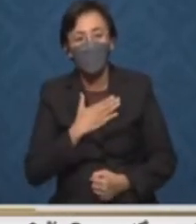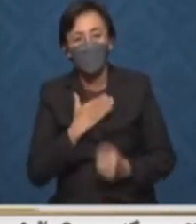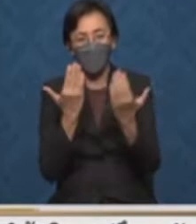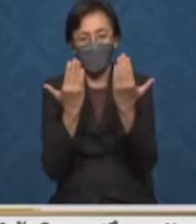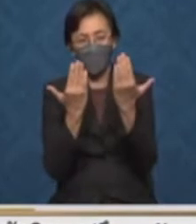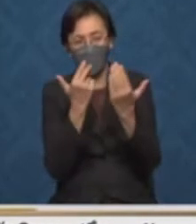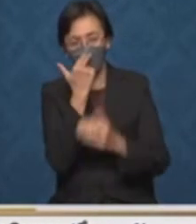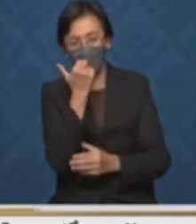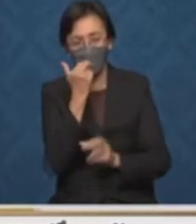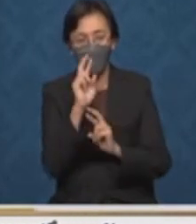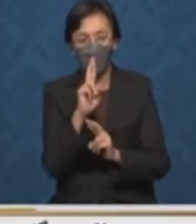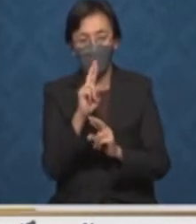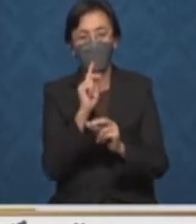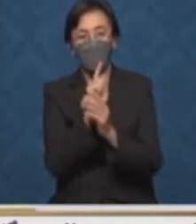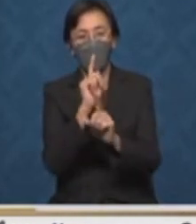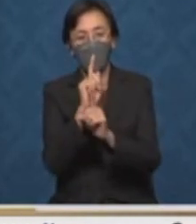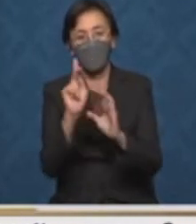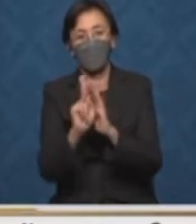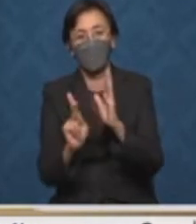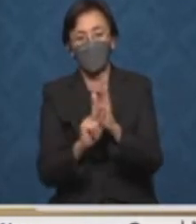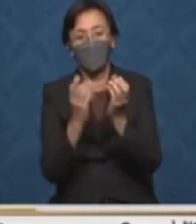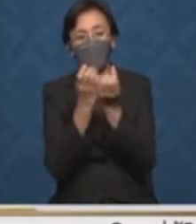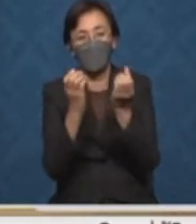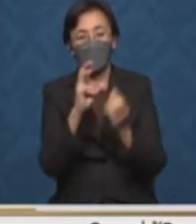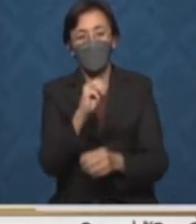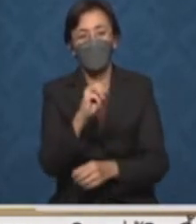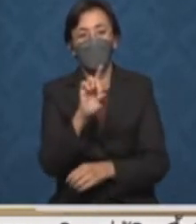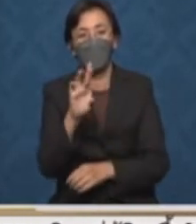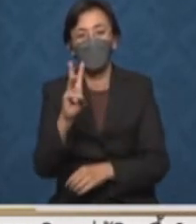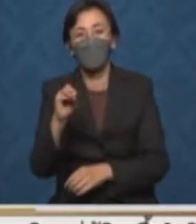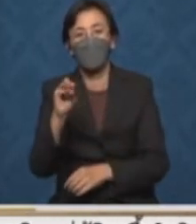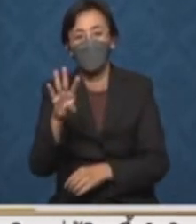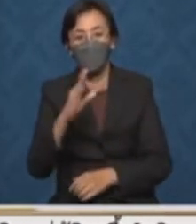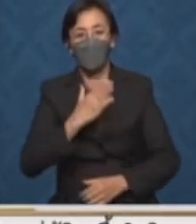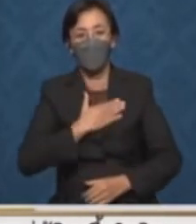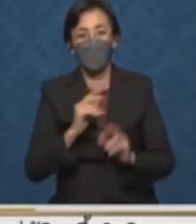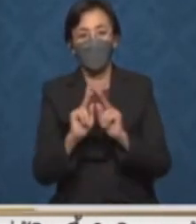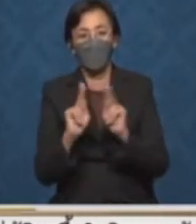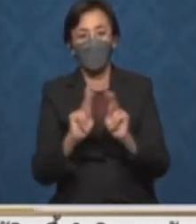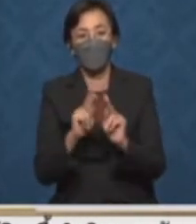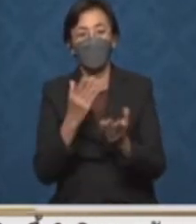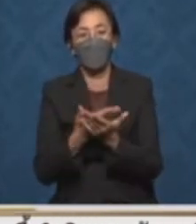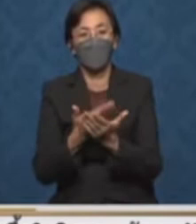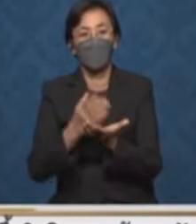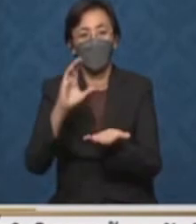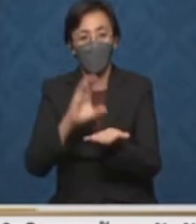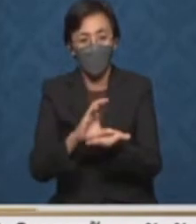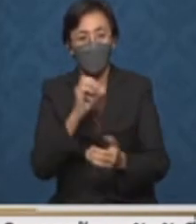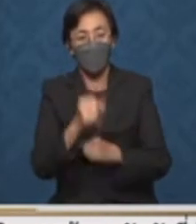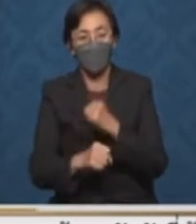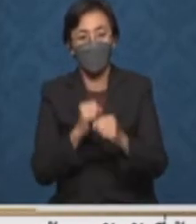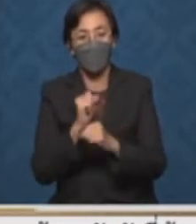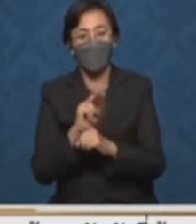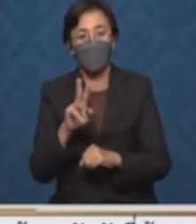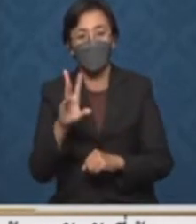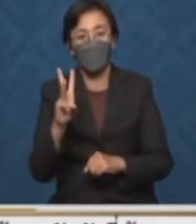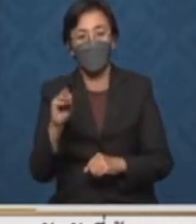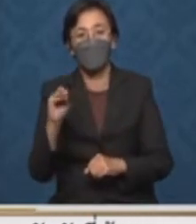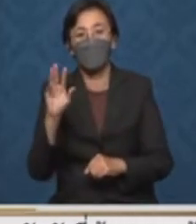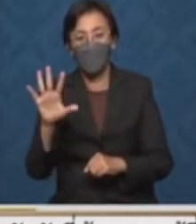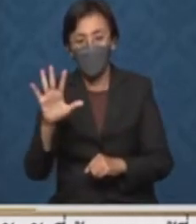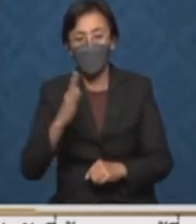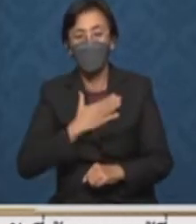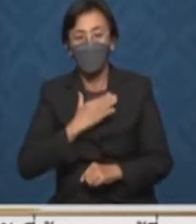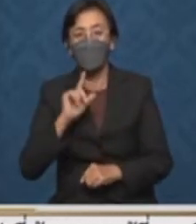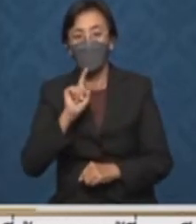ระมัดระวังตามรัฐธรรมนูญมาตรา164ครับผมเป็นกรรมาธิการงบประมาณปี2565ก็